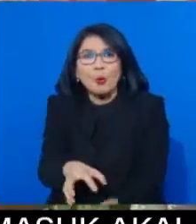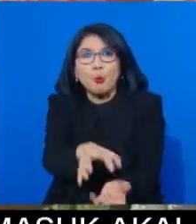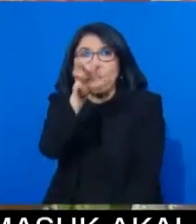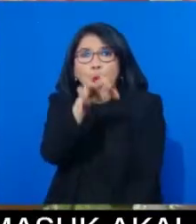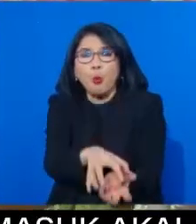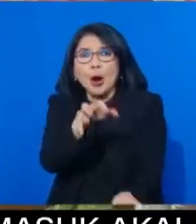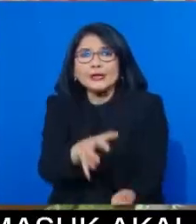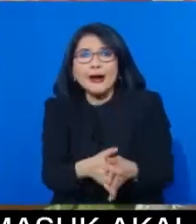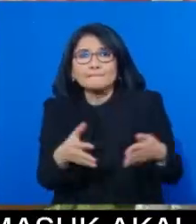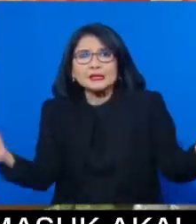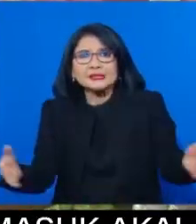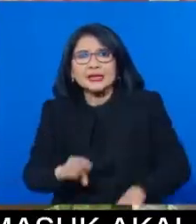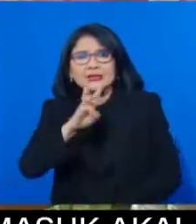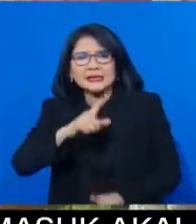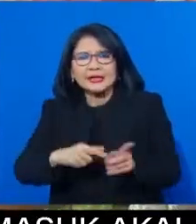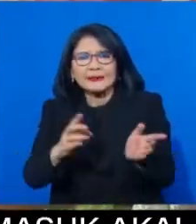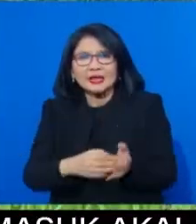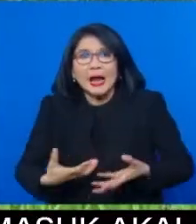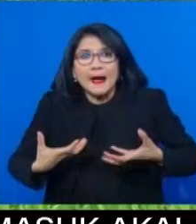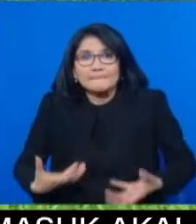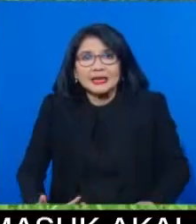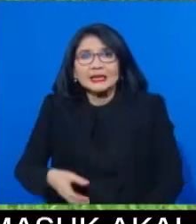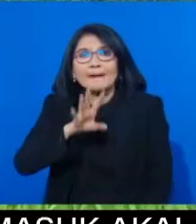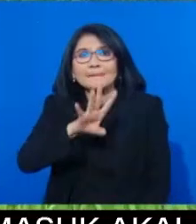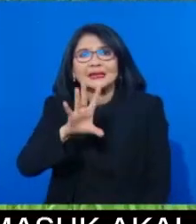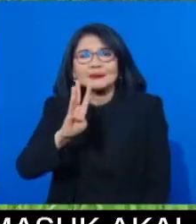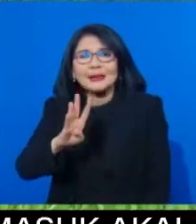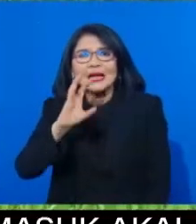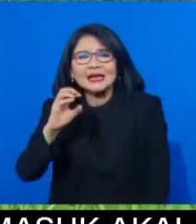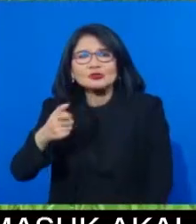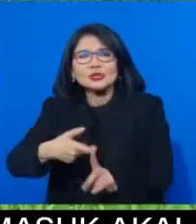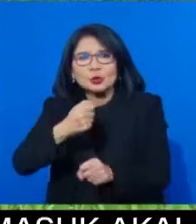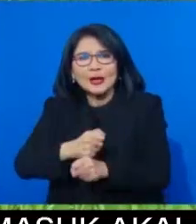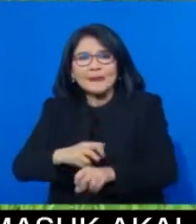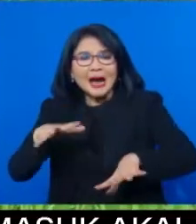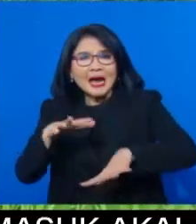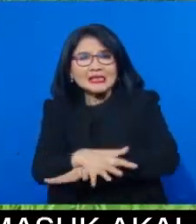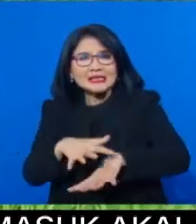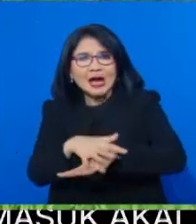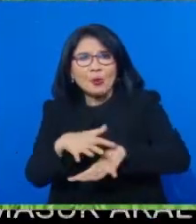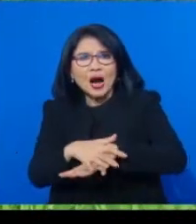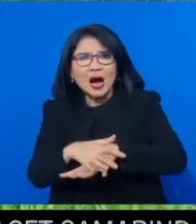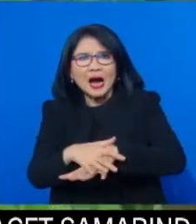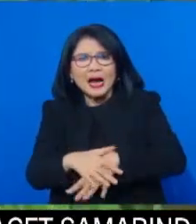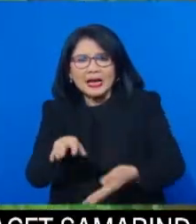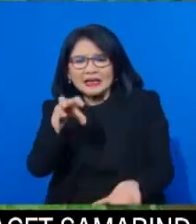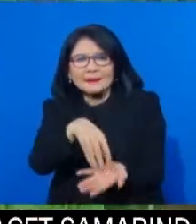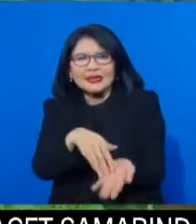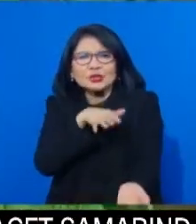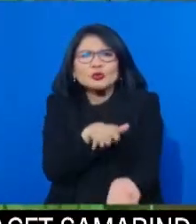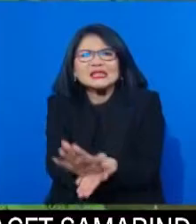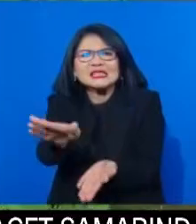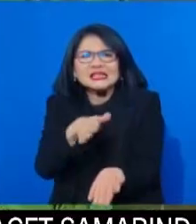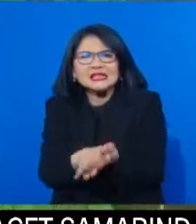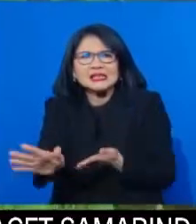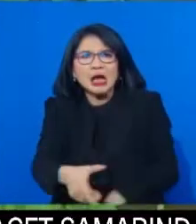dengan panjang 3,5 meter dan bobot sekitar 400 kg, area persawahan menuju jalan berupa lereng yang licin. Petugas